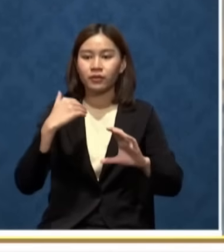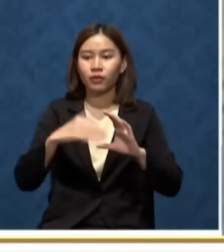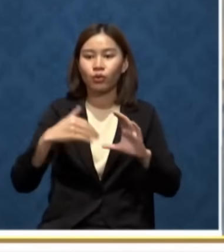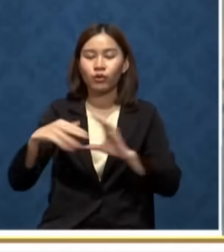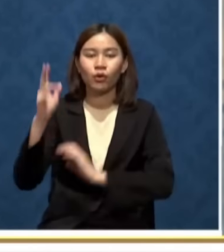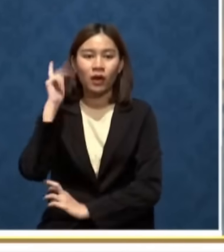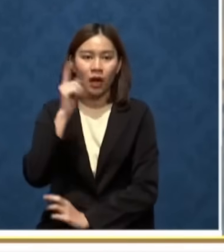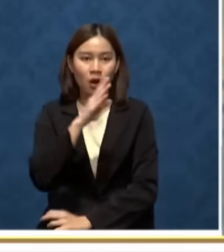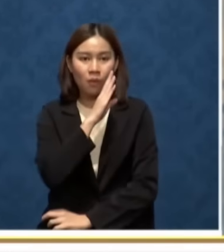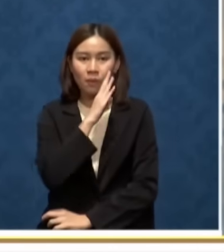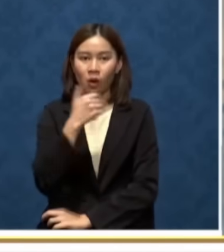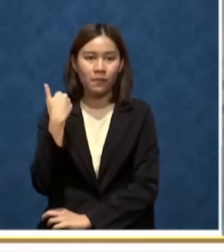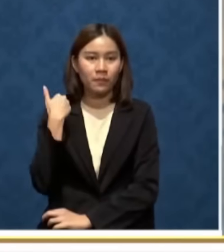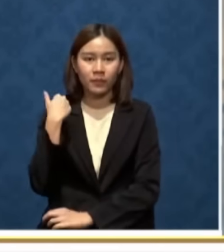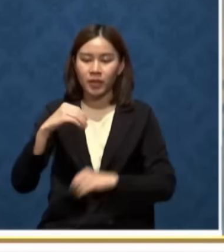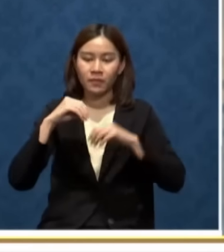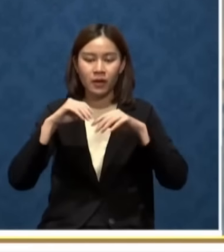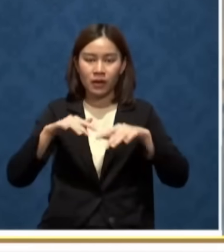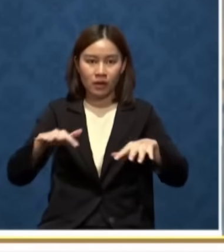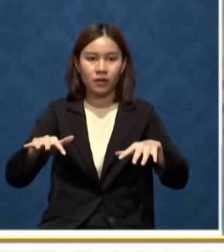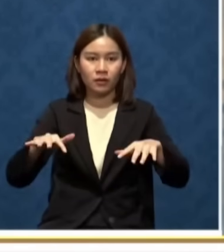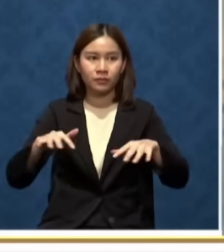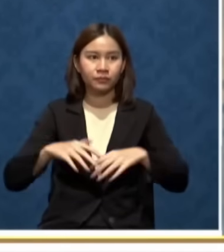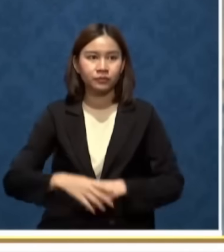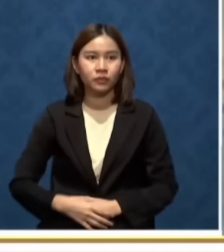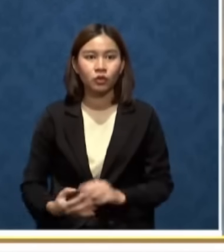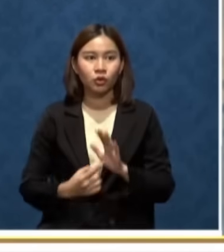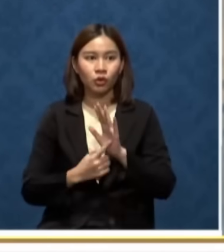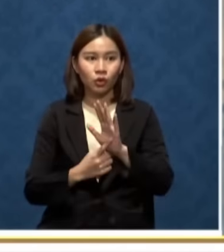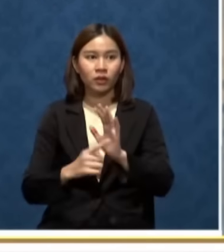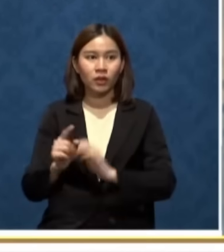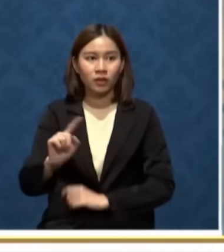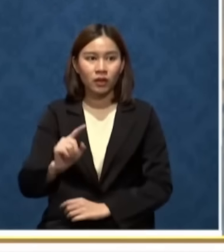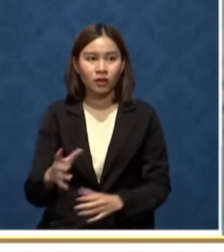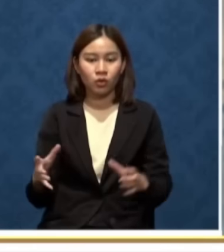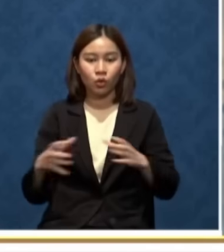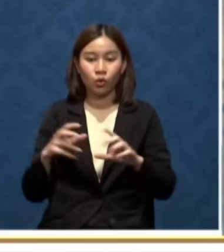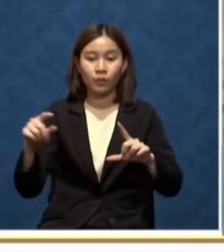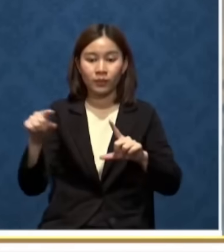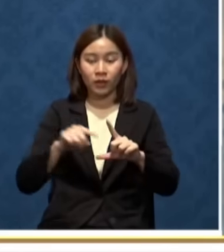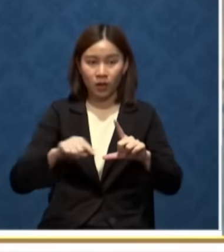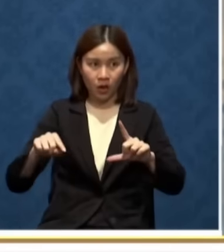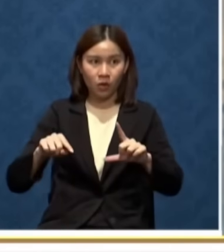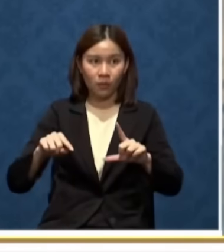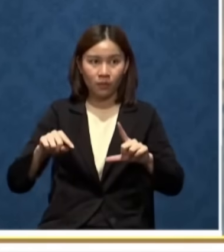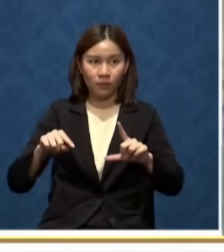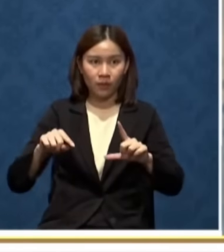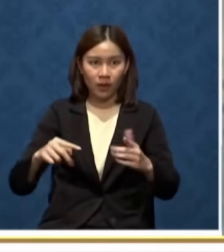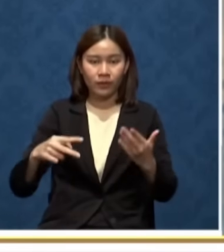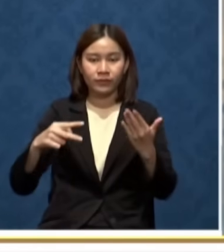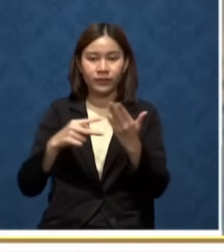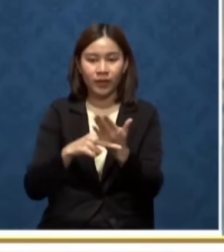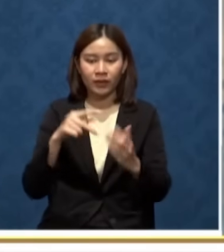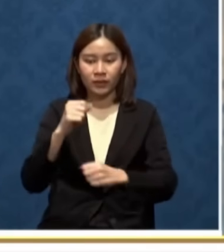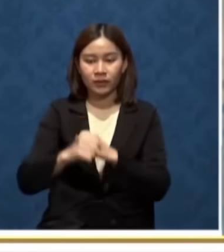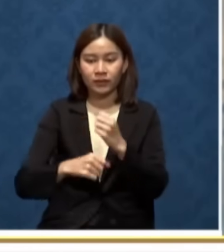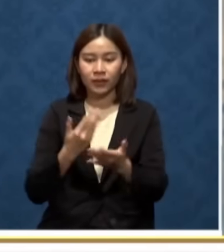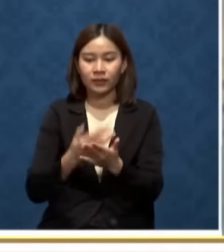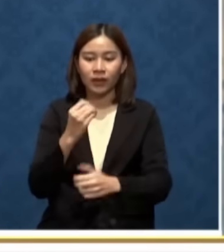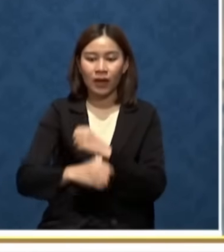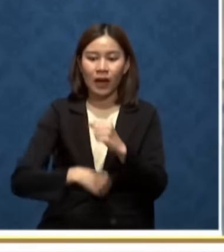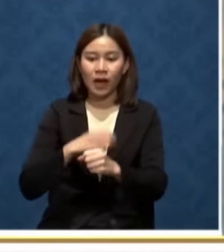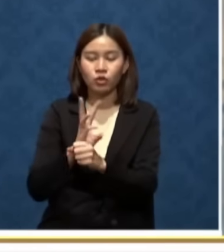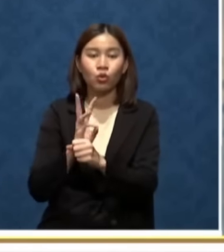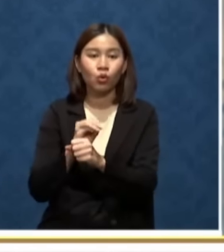ข่าวปลอมกันอยู่เยอะมากๆเลยนะคะเช่นพรรคก้าวไกลนะคะจะตัดบำนาญข้าราชการอันนี้ตอน